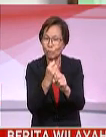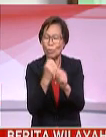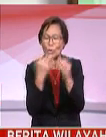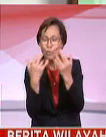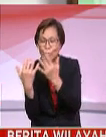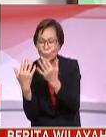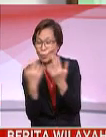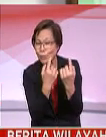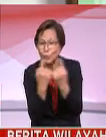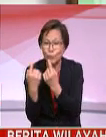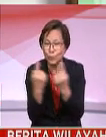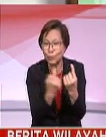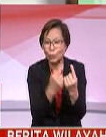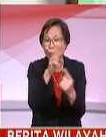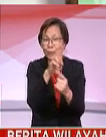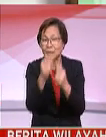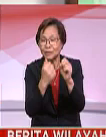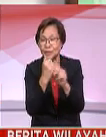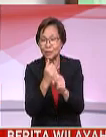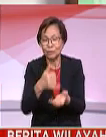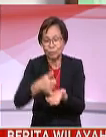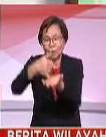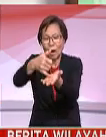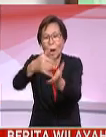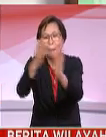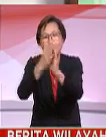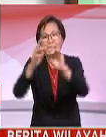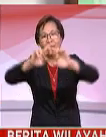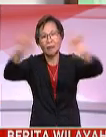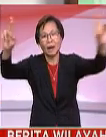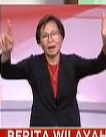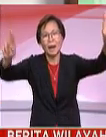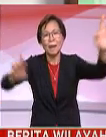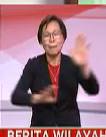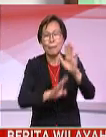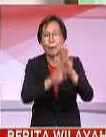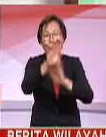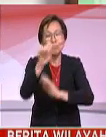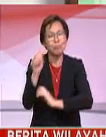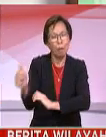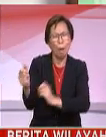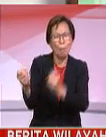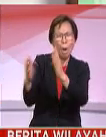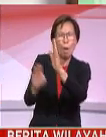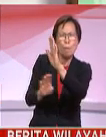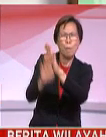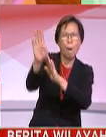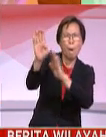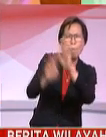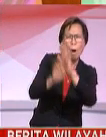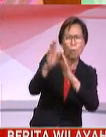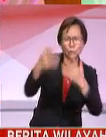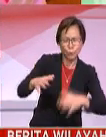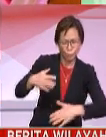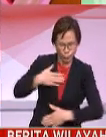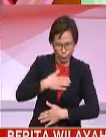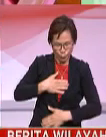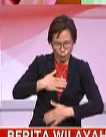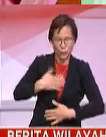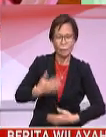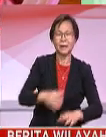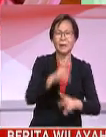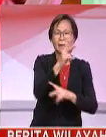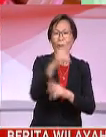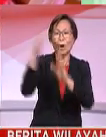Kinabalu. Selama dua dekad bergelar Bandaraya Peranginan Semula Jadi, sudah banyak pembangunan yang kita nikmati. Semoga Kota